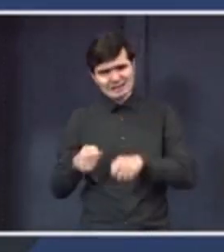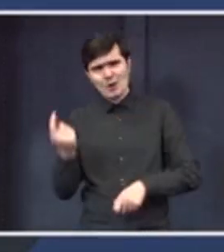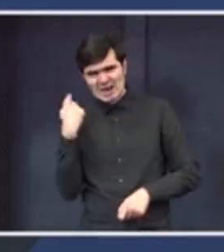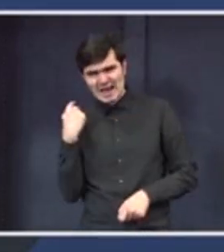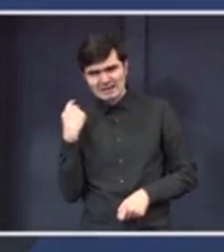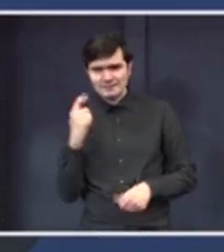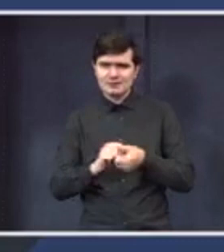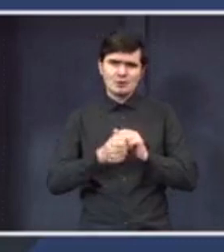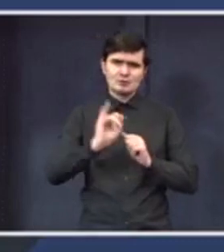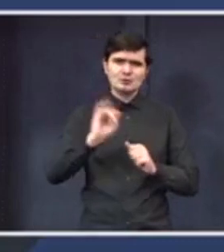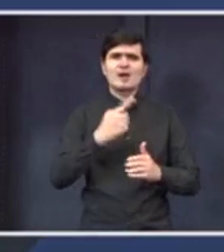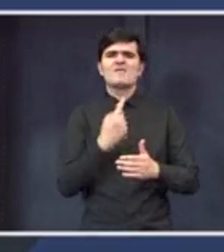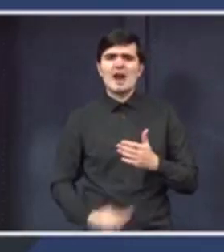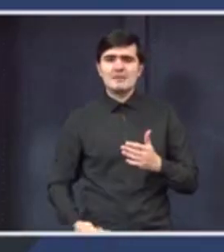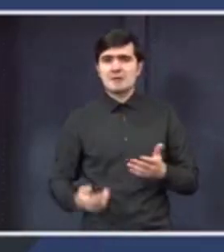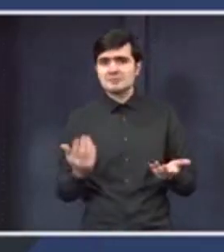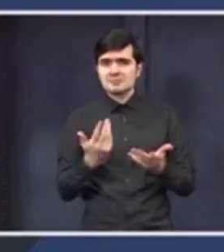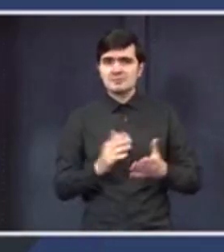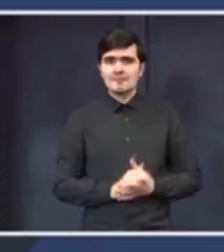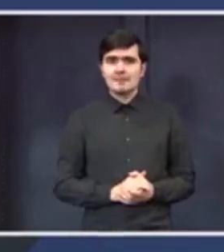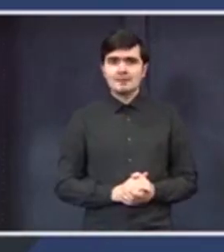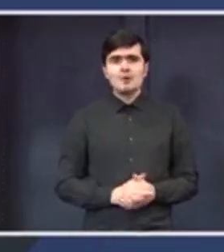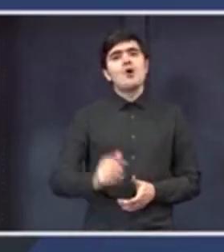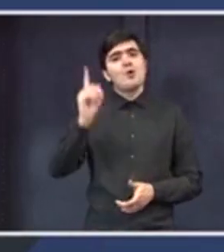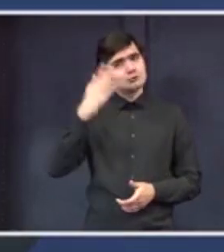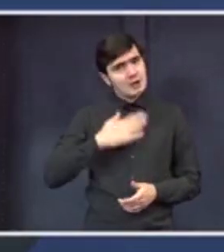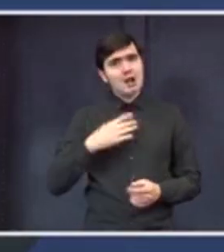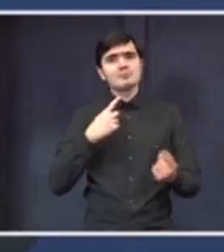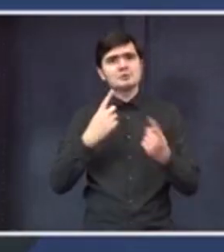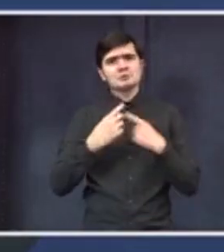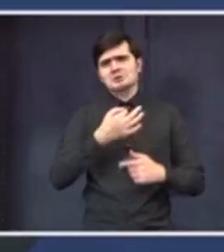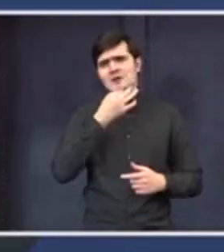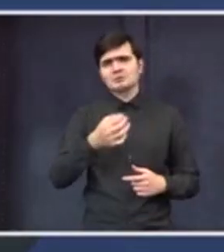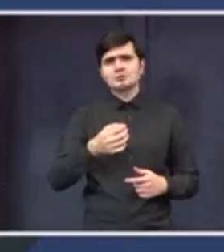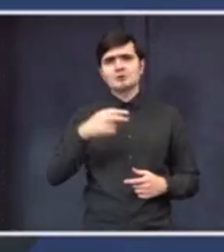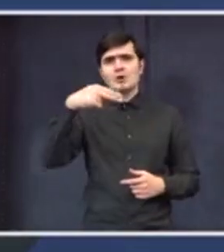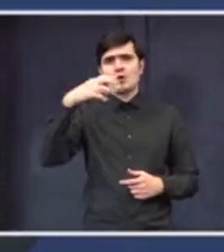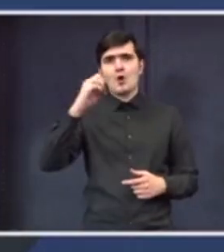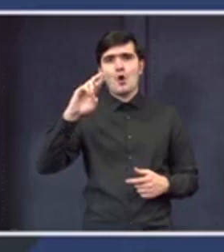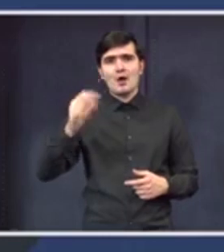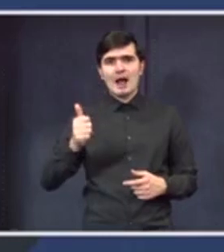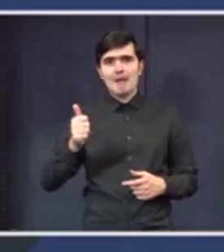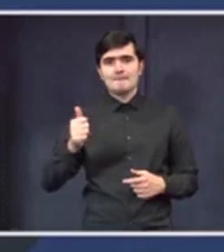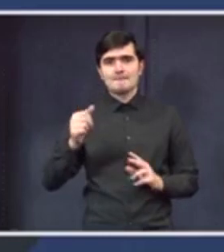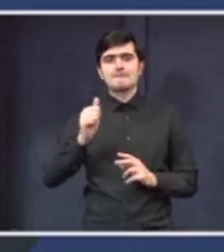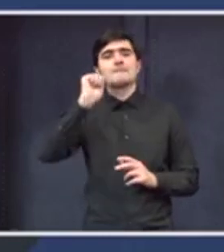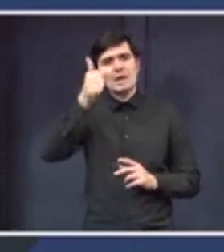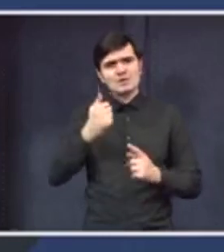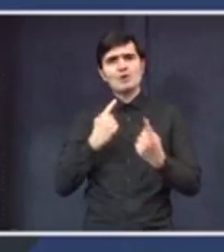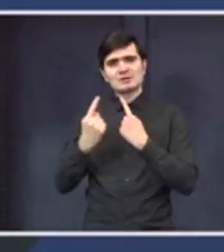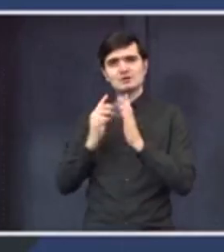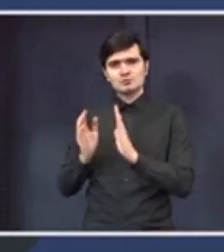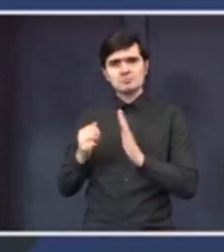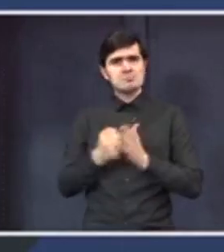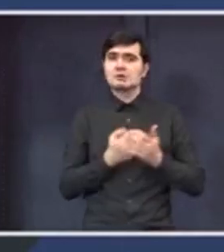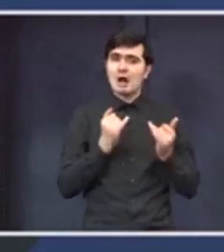sau cei care au dat faliment între timp? O să am discuții, v-am spus, cu Hora mâine. Până acum au fost